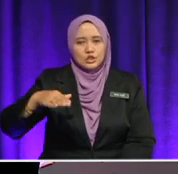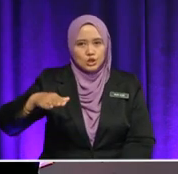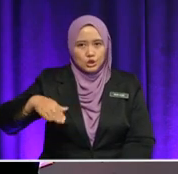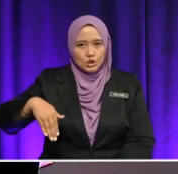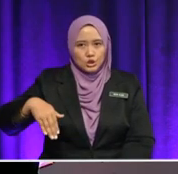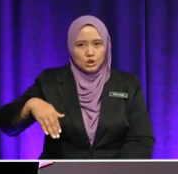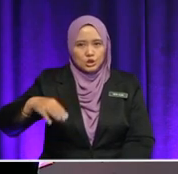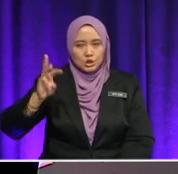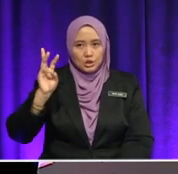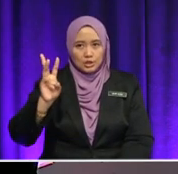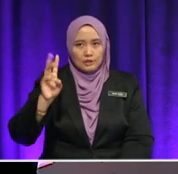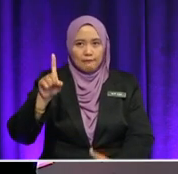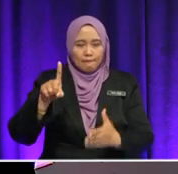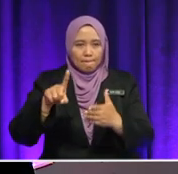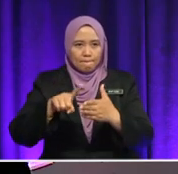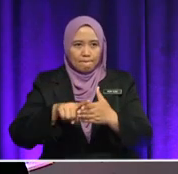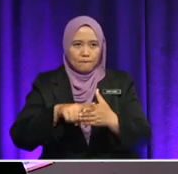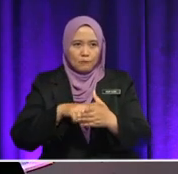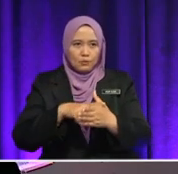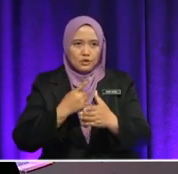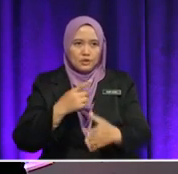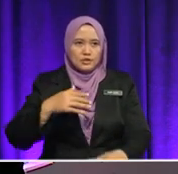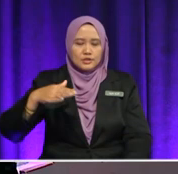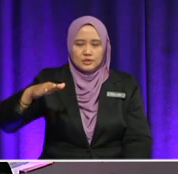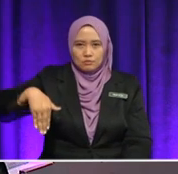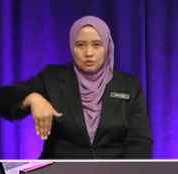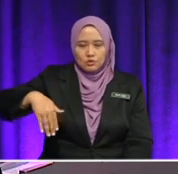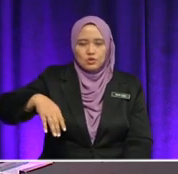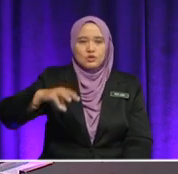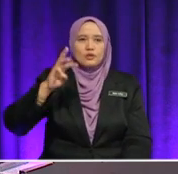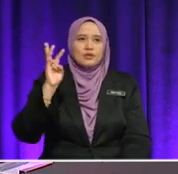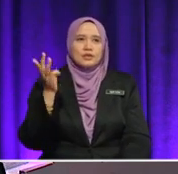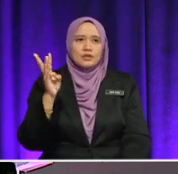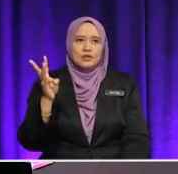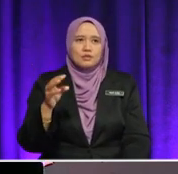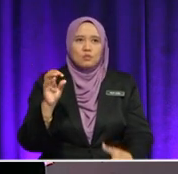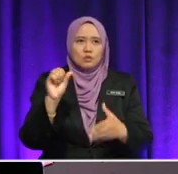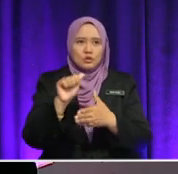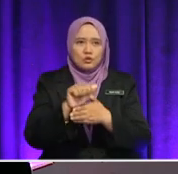berada dalam tempo 5 bulan sebelum tarif 16 Oktober